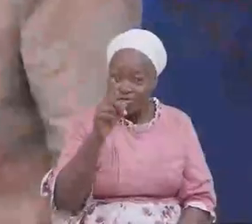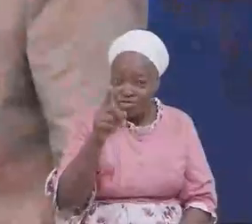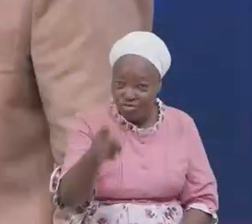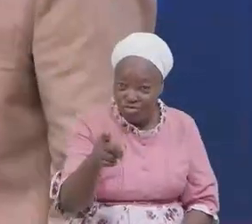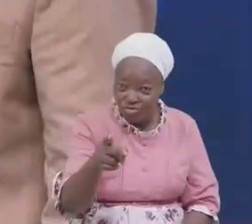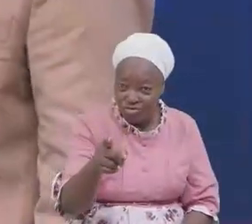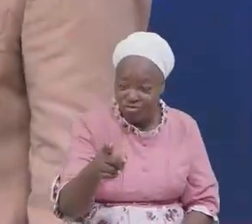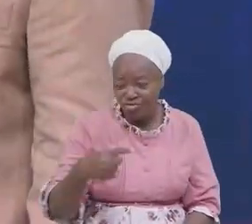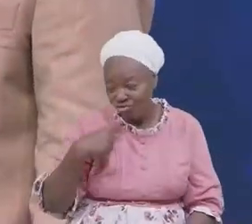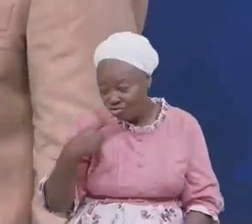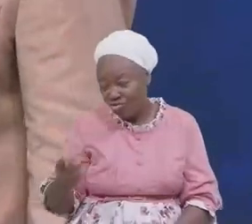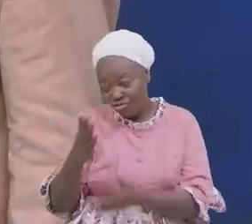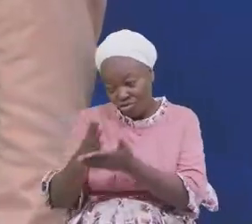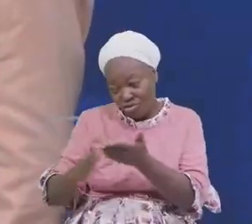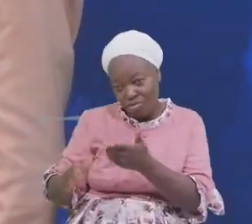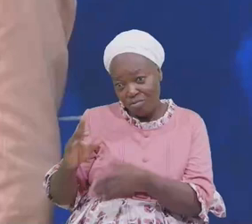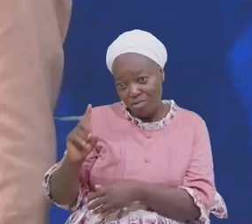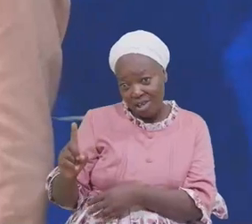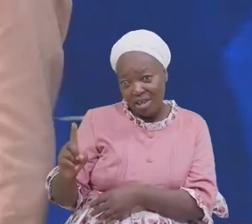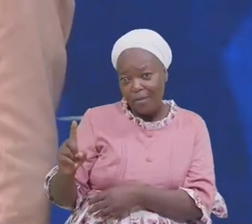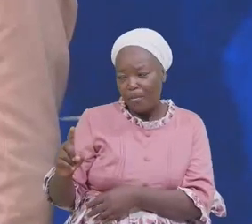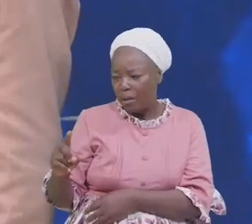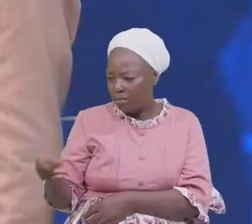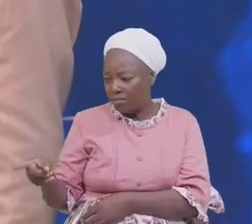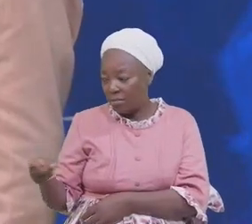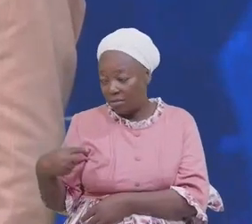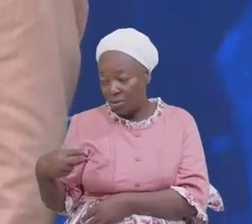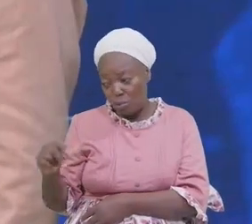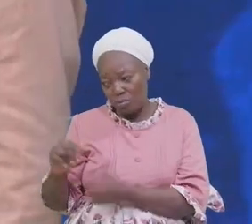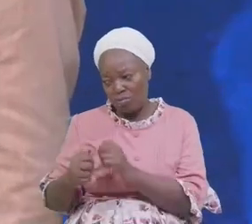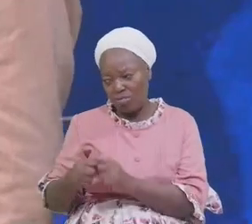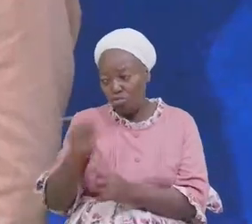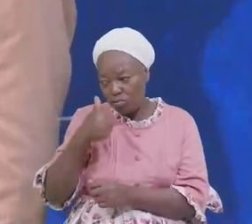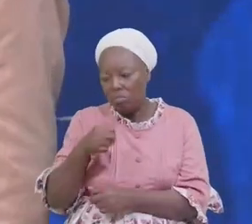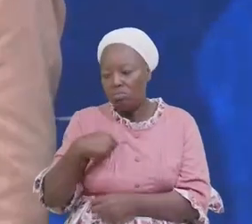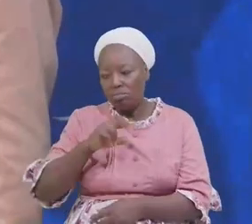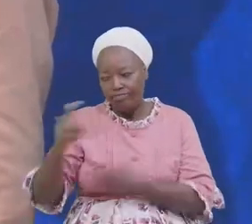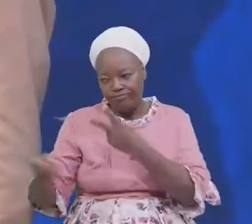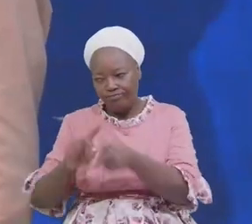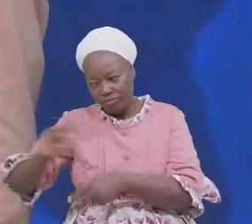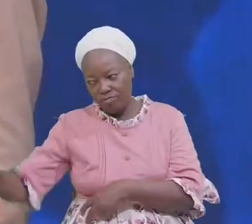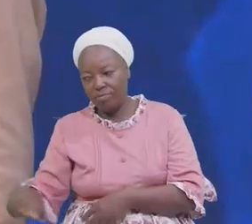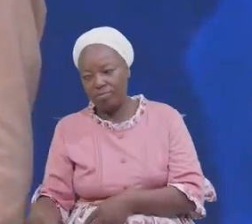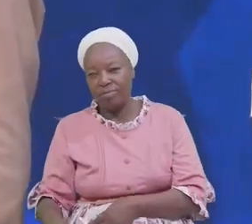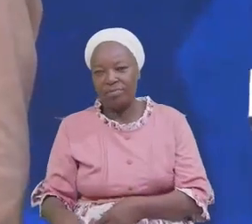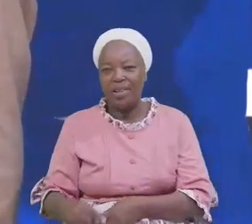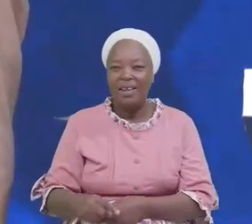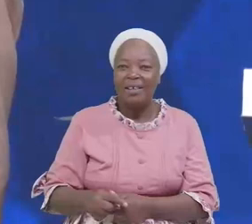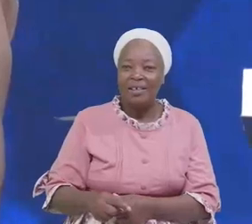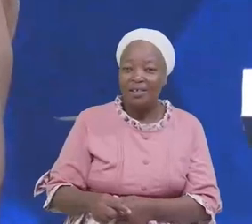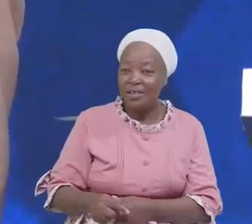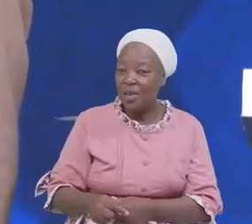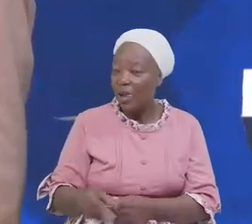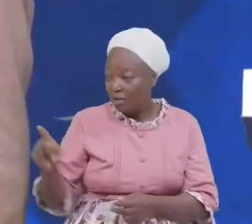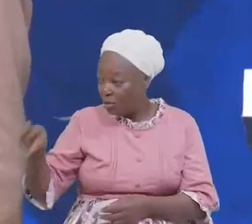Et tu as dit à quelqu'un, je vais te visiter. Tu as besoin d'un repas, je vais t'envoyer un repas.